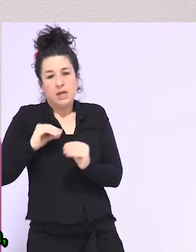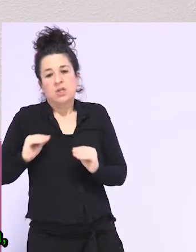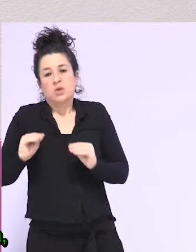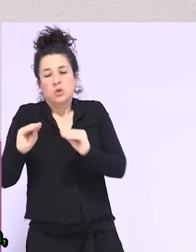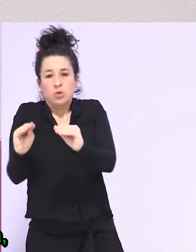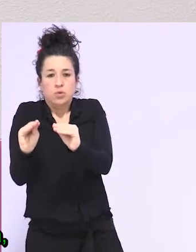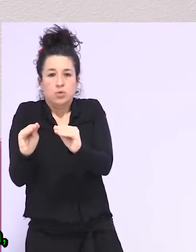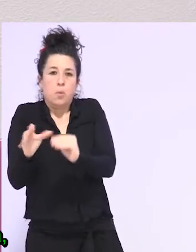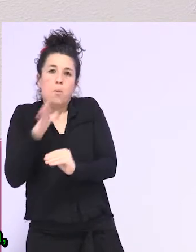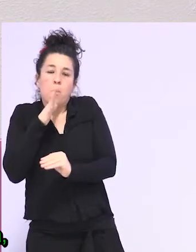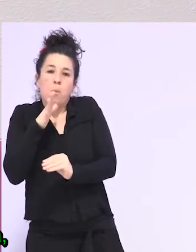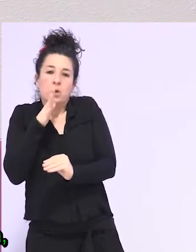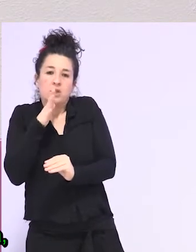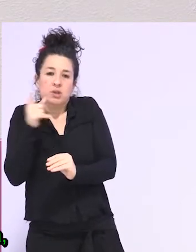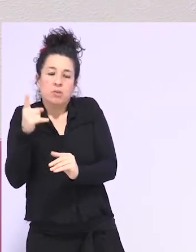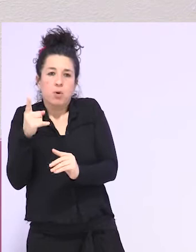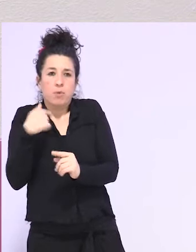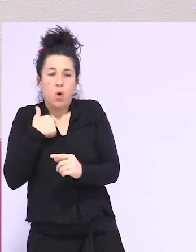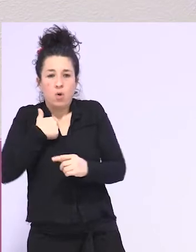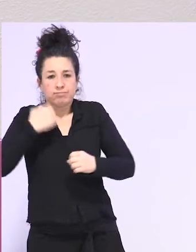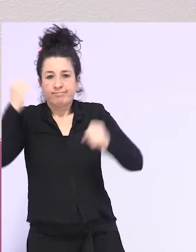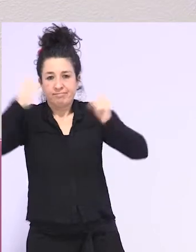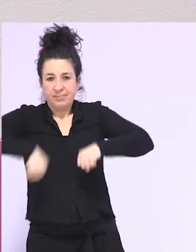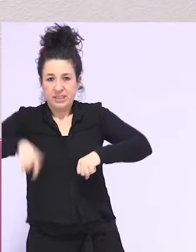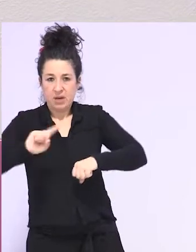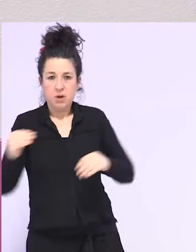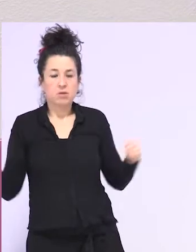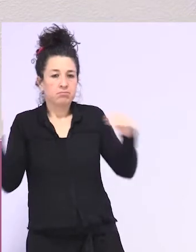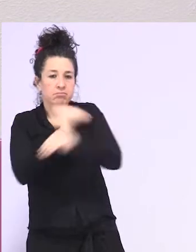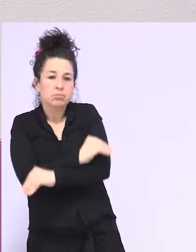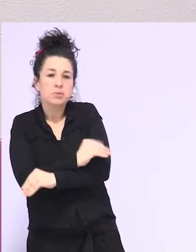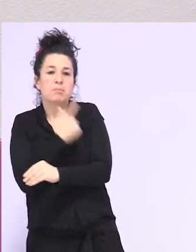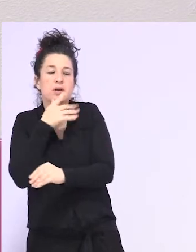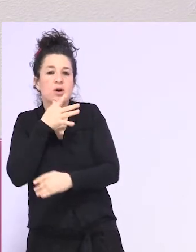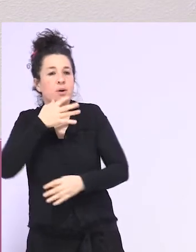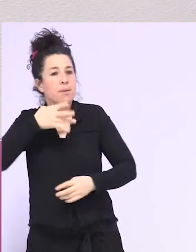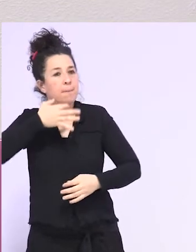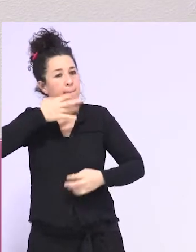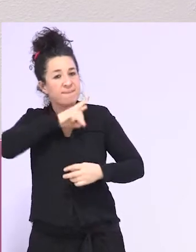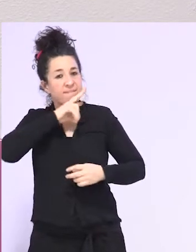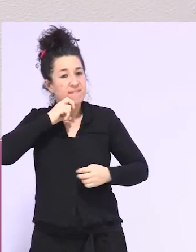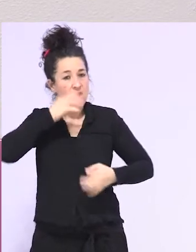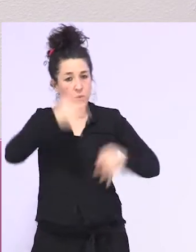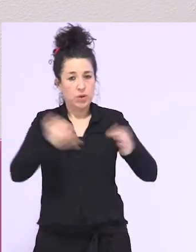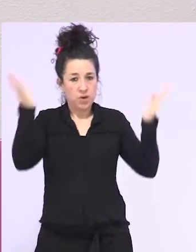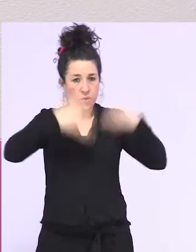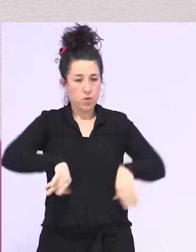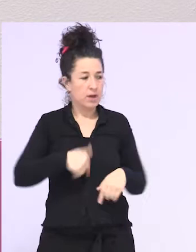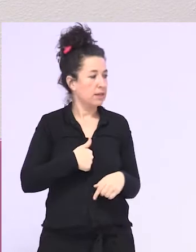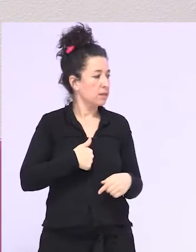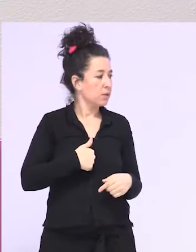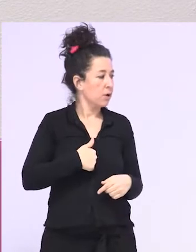adierazteko bai hori desados dagoela, ez? Baina ez dauka bere hortan balio juridikorik. Nere itzulpena da,